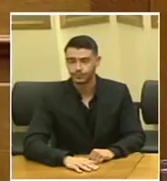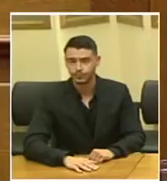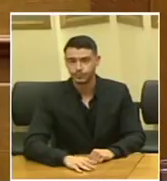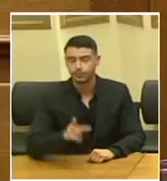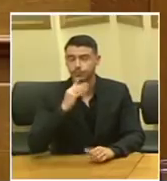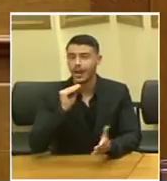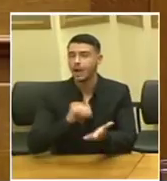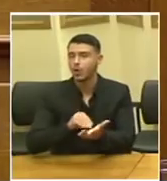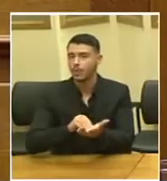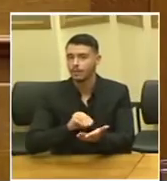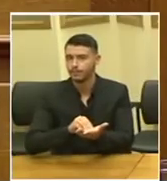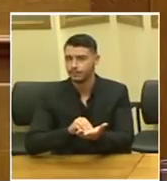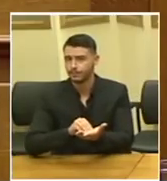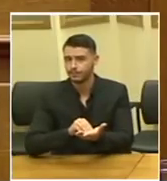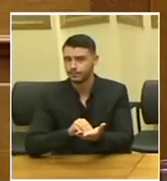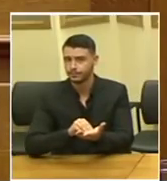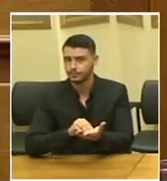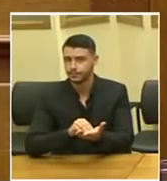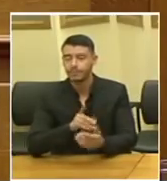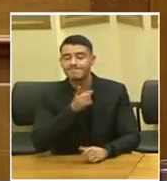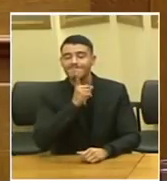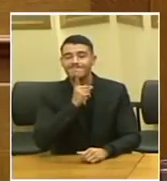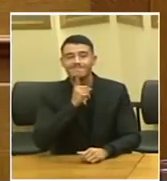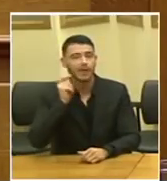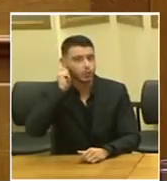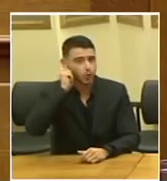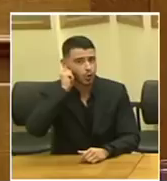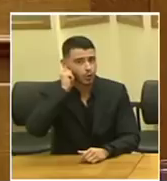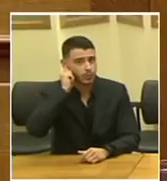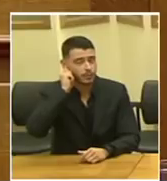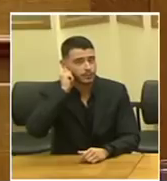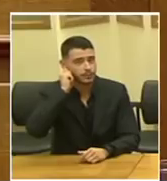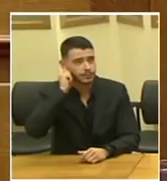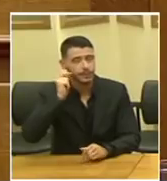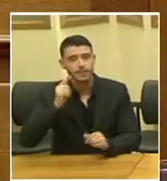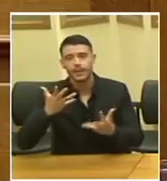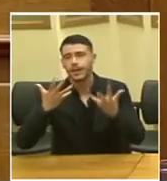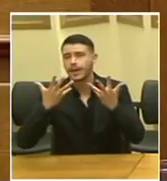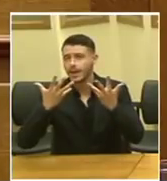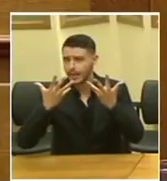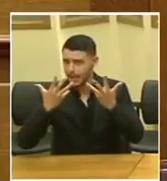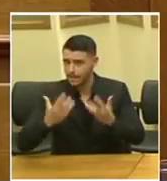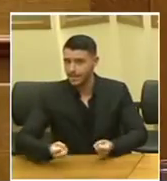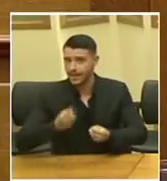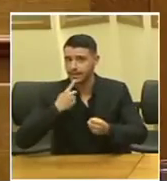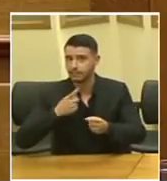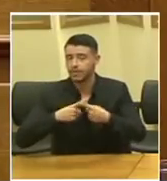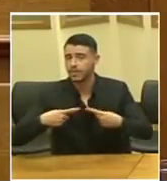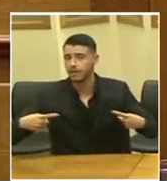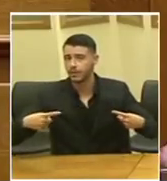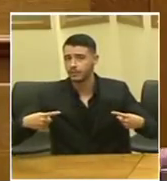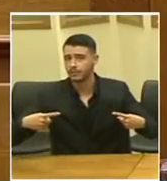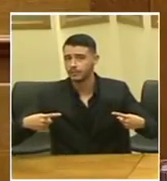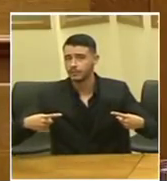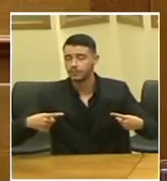Επίσης, μαζί με αυτό το όνομα υπήρξε τροποποιησμός στο σχεδιασμό διαβατηρίων που θα φέρουν όχι μόνο το νέο